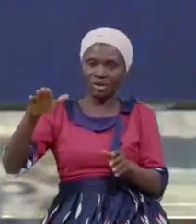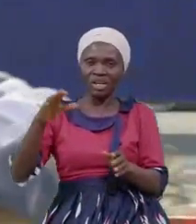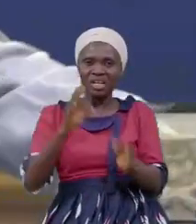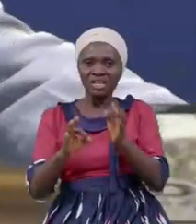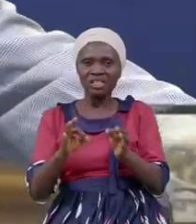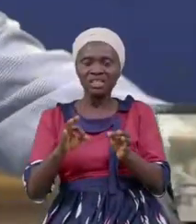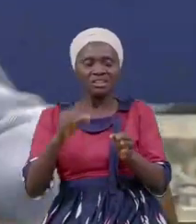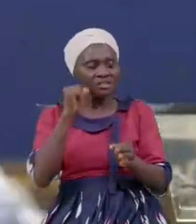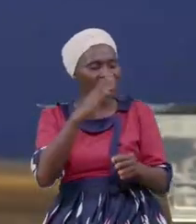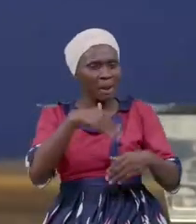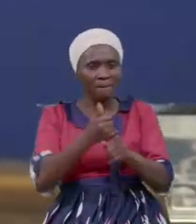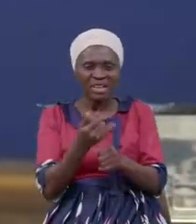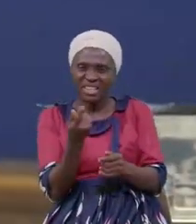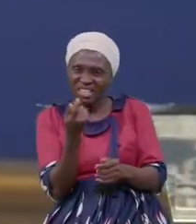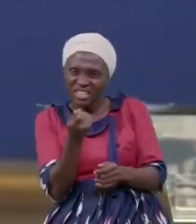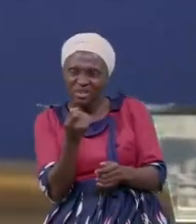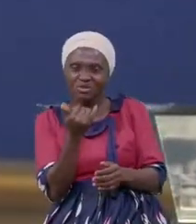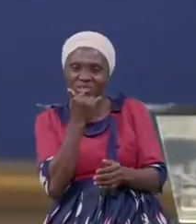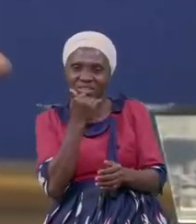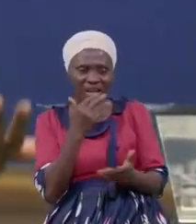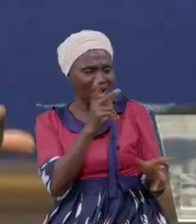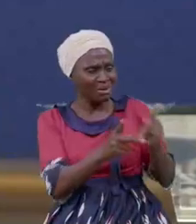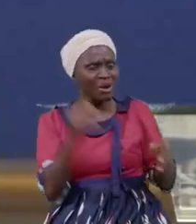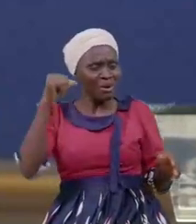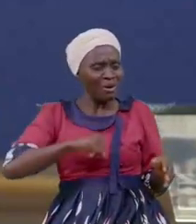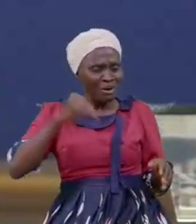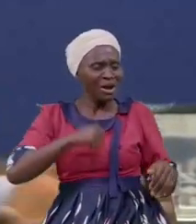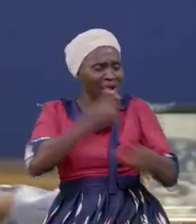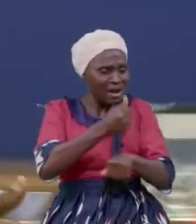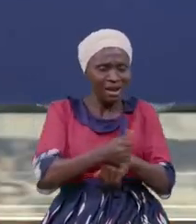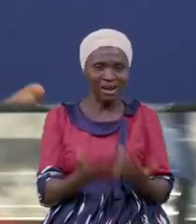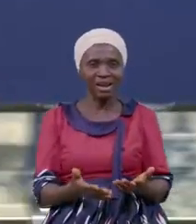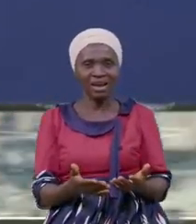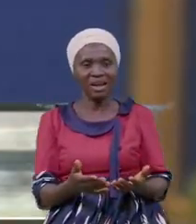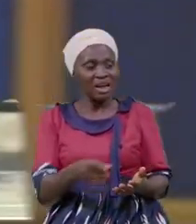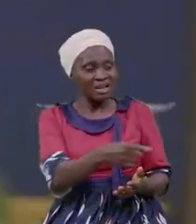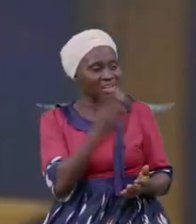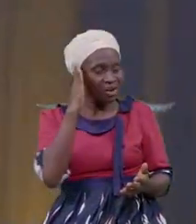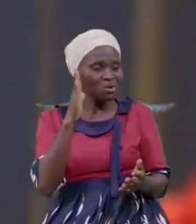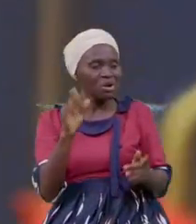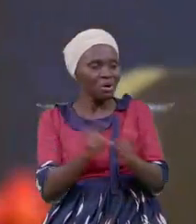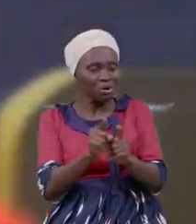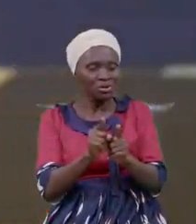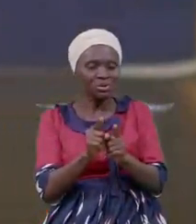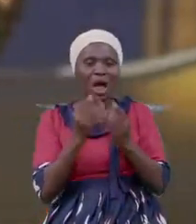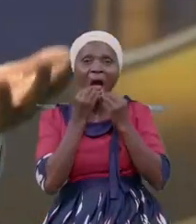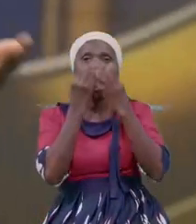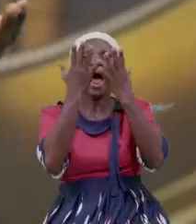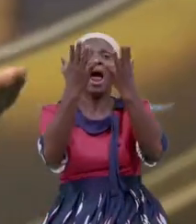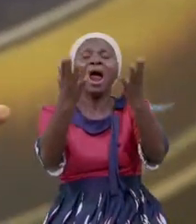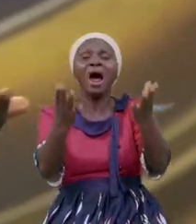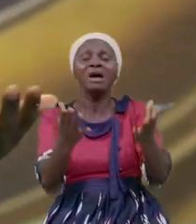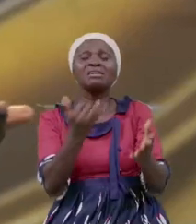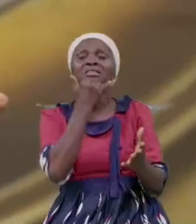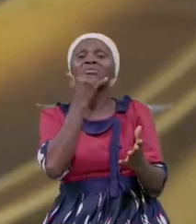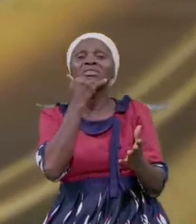l'école petite erreur condamnation et même ont publié les erreurs parmi les camarades de